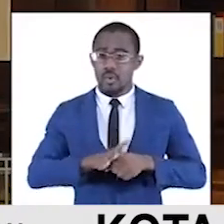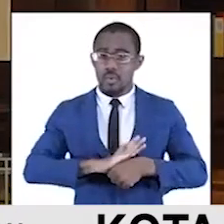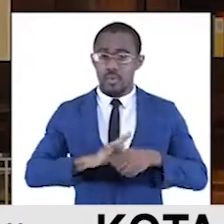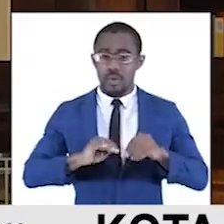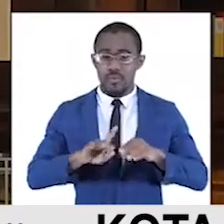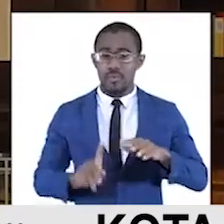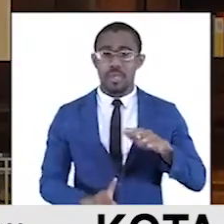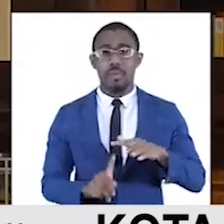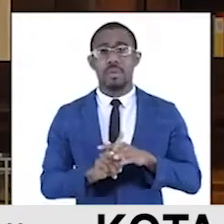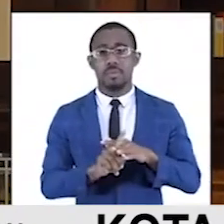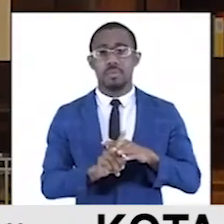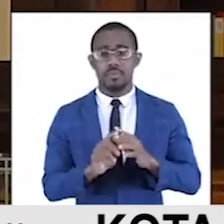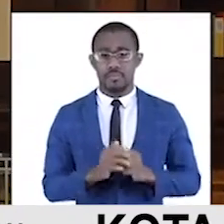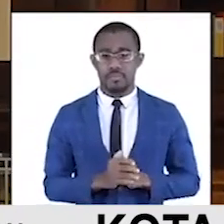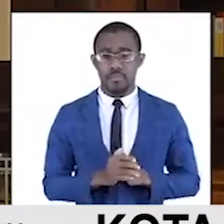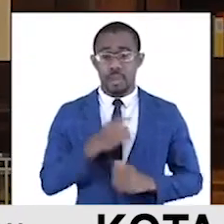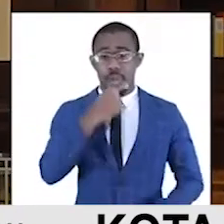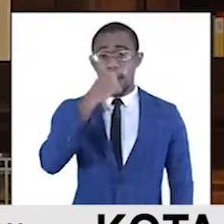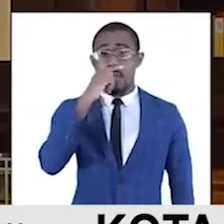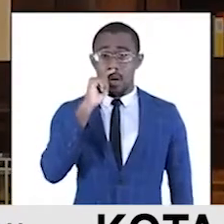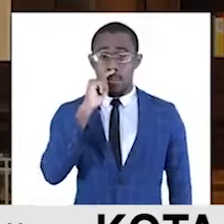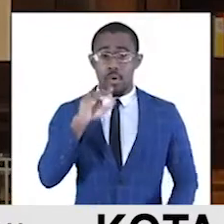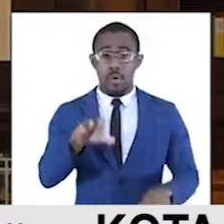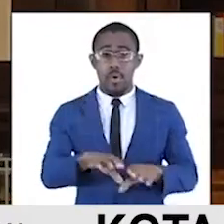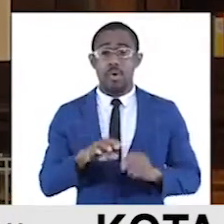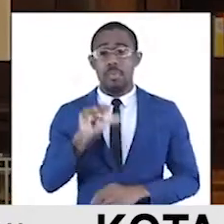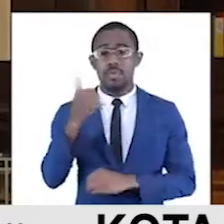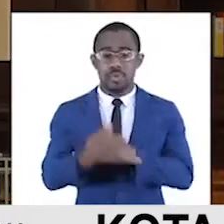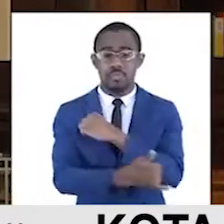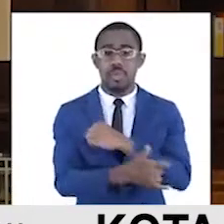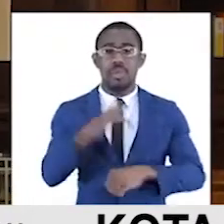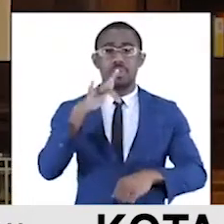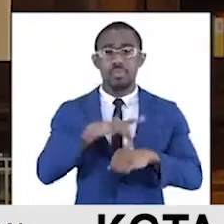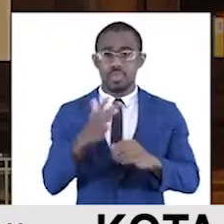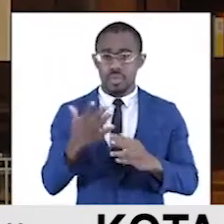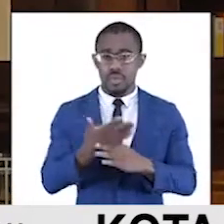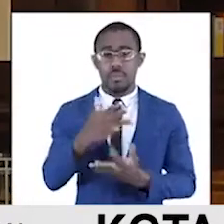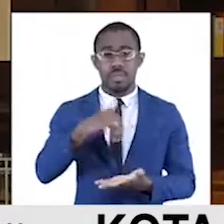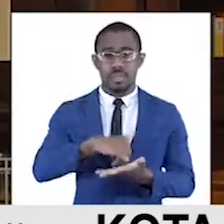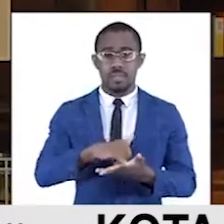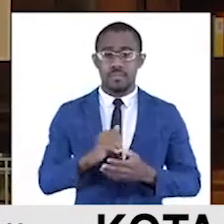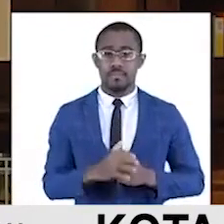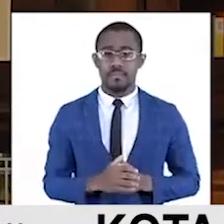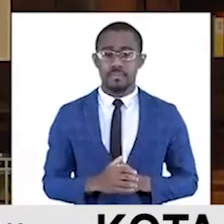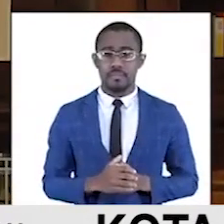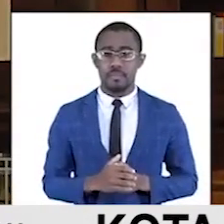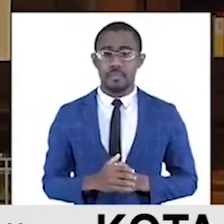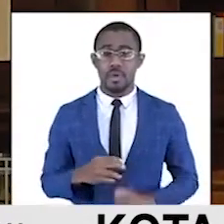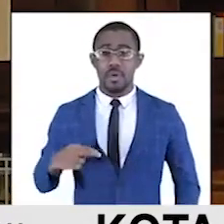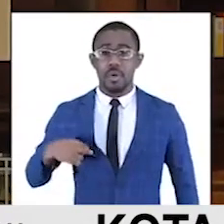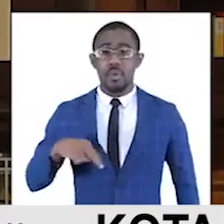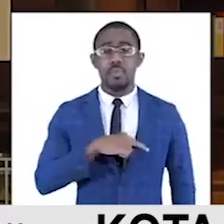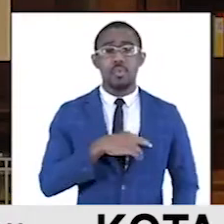2021 mwa mina koma mute moja konu se nkola mwa behaji me ha kumea batu ba ponga